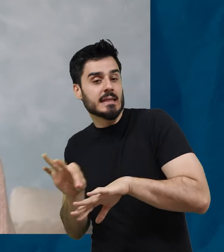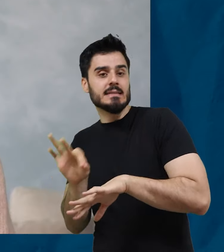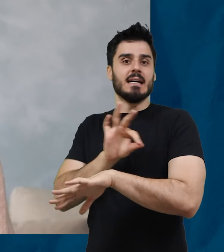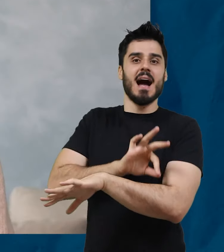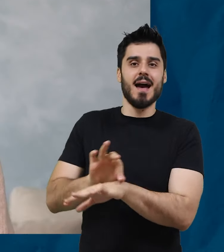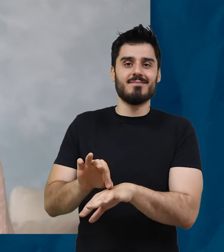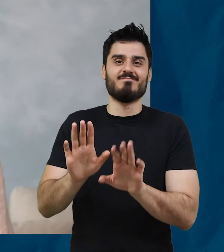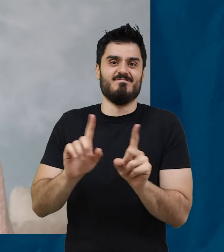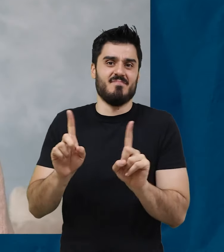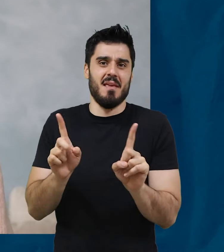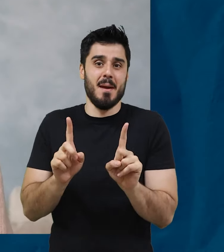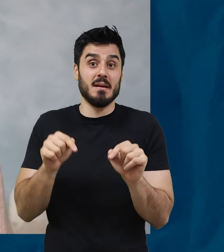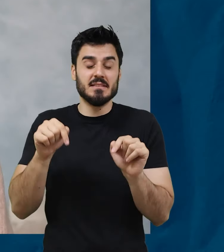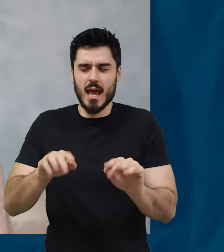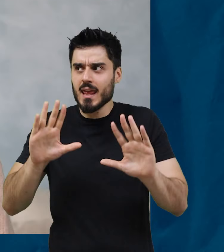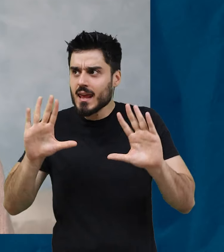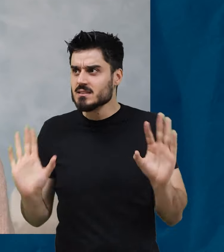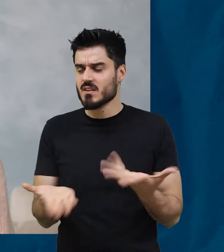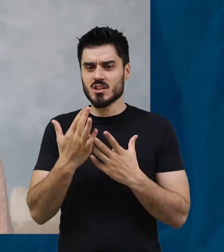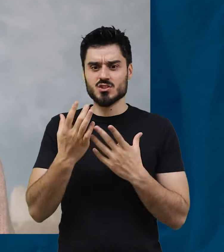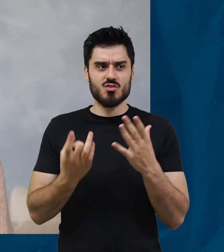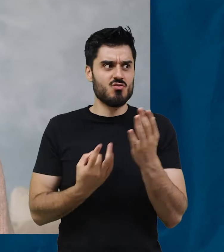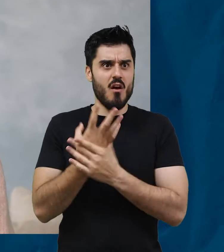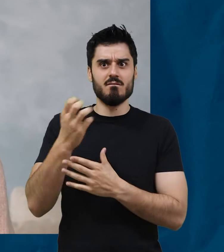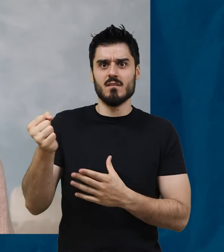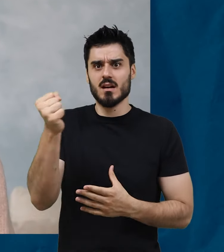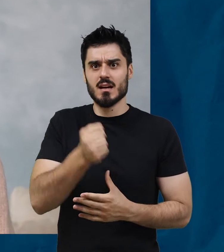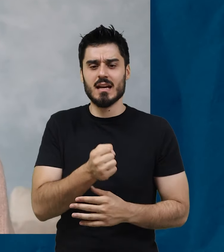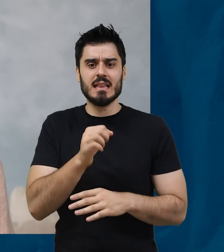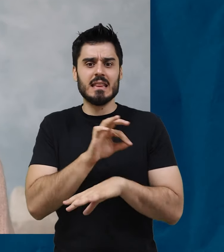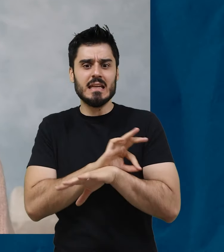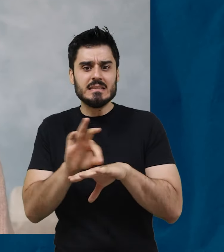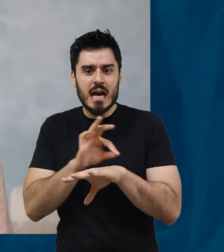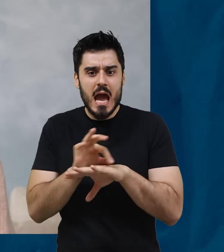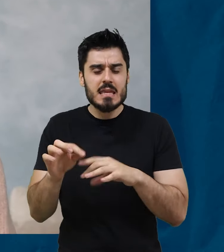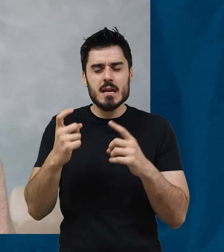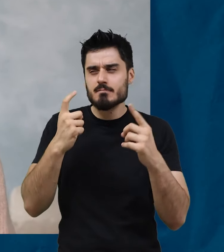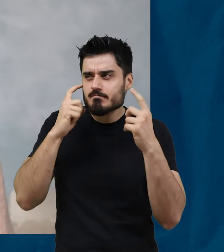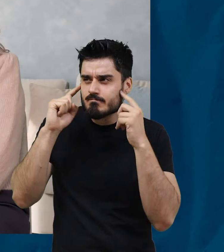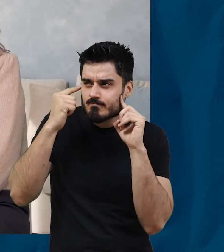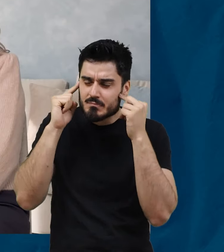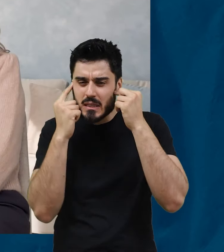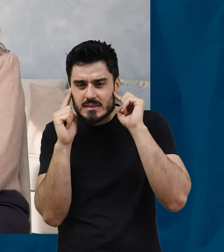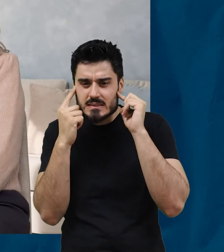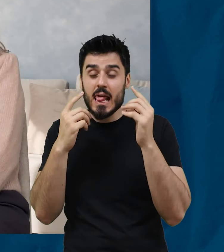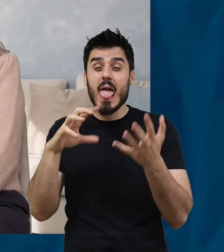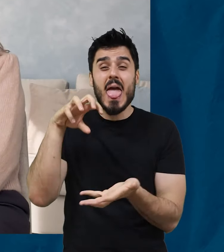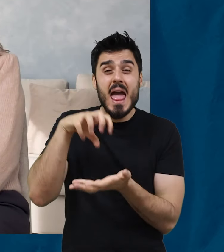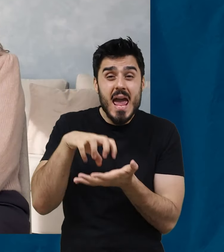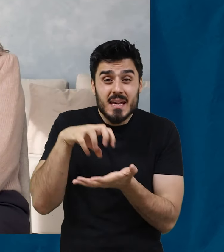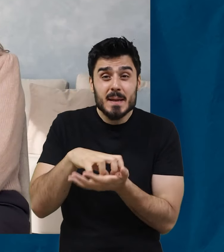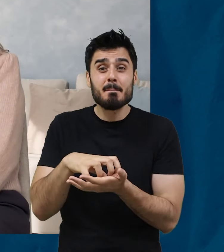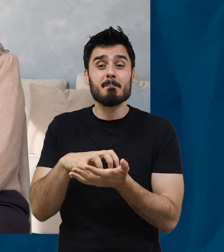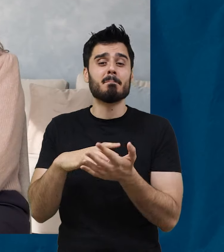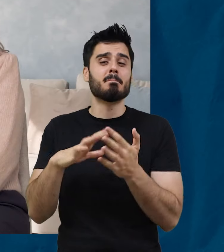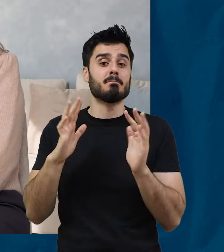беше. И това да изведнъж да имаш дизайнер, който отговаря, който мисли и цял екип,